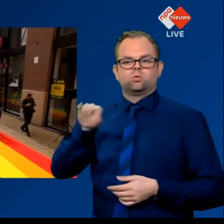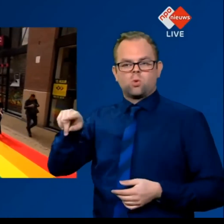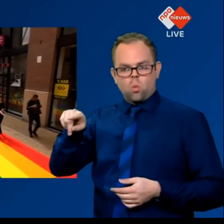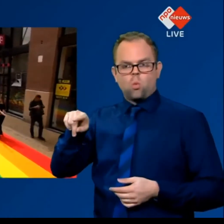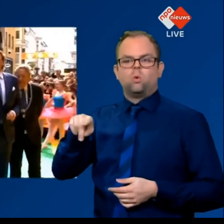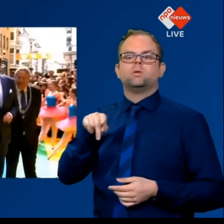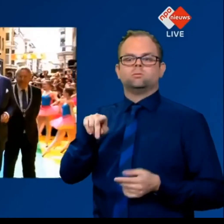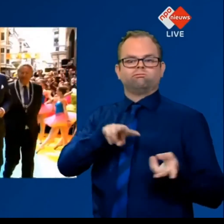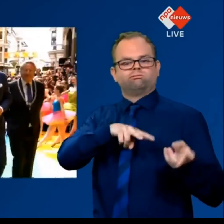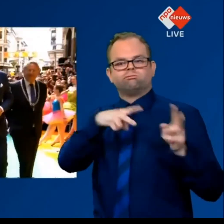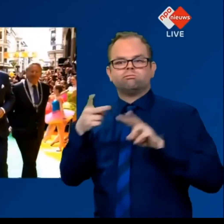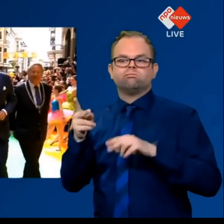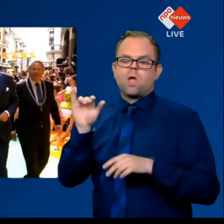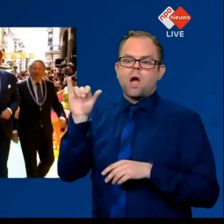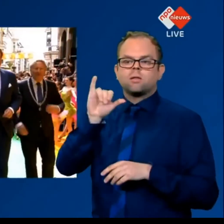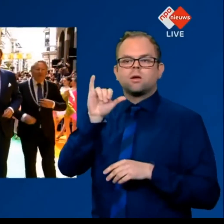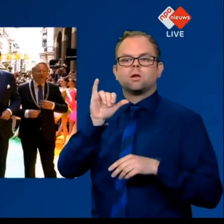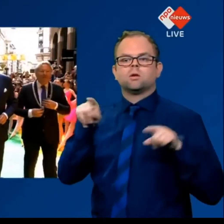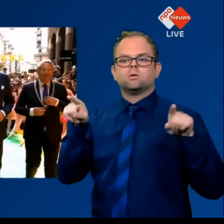Eurosonic Noorderslag.